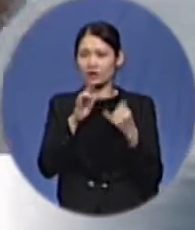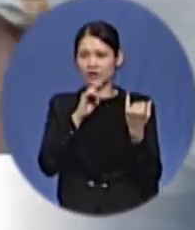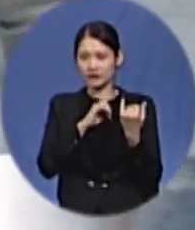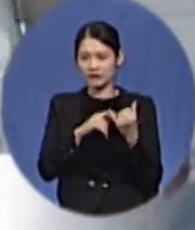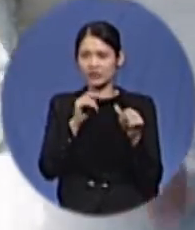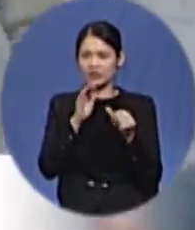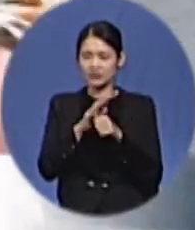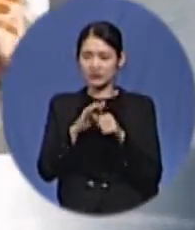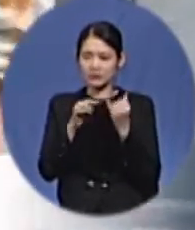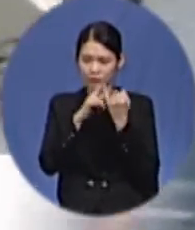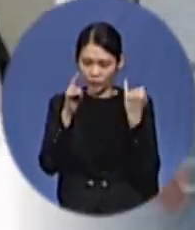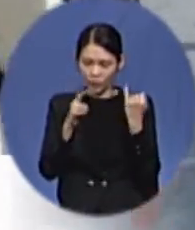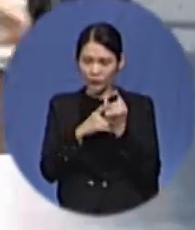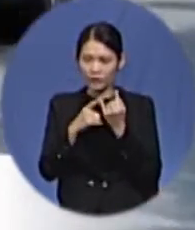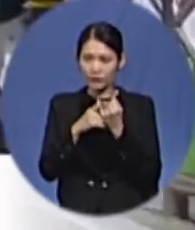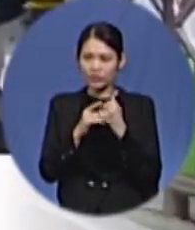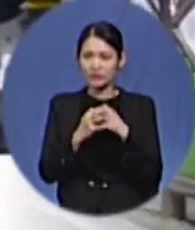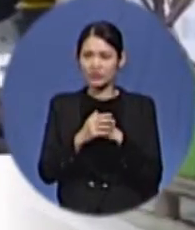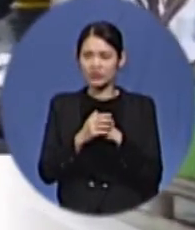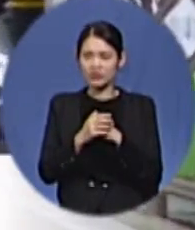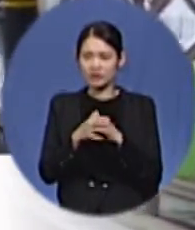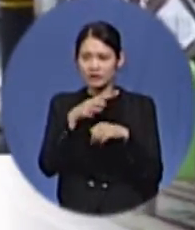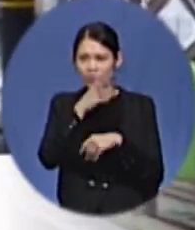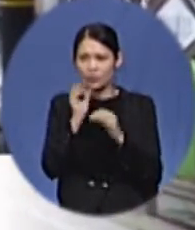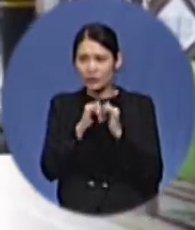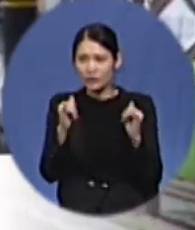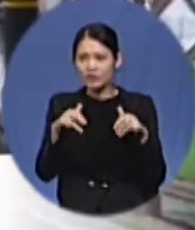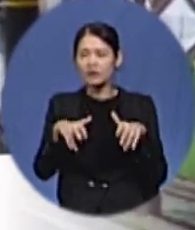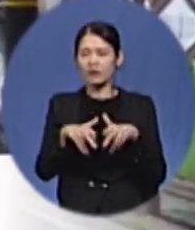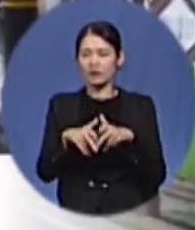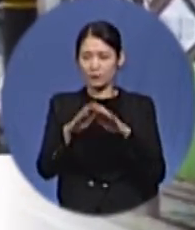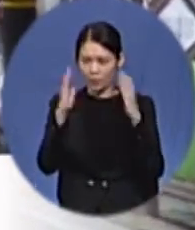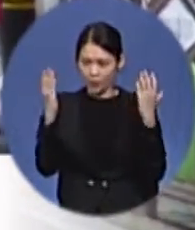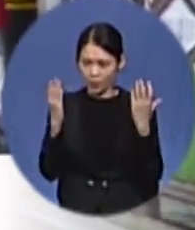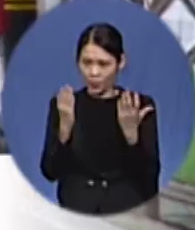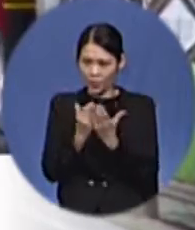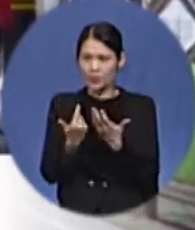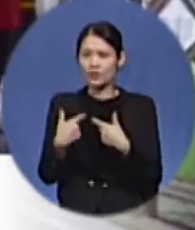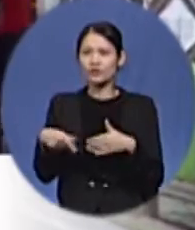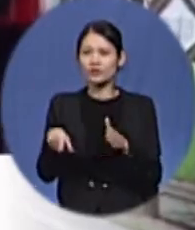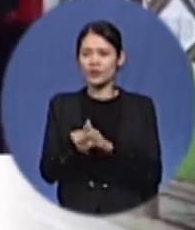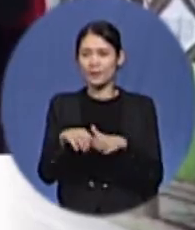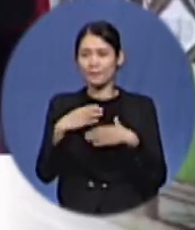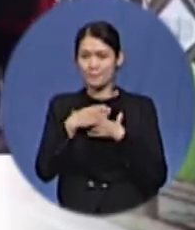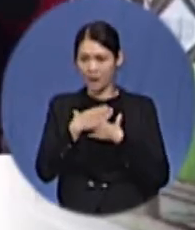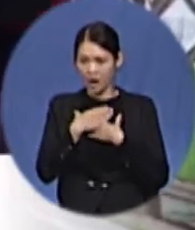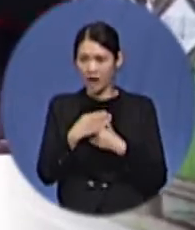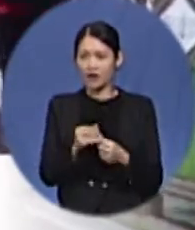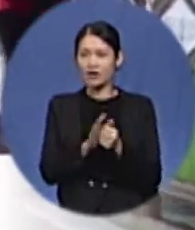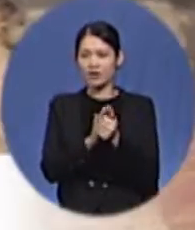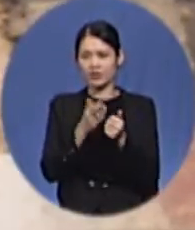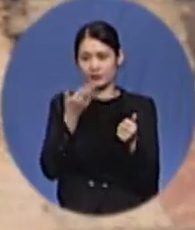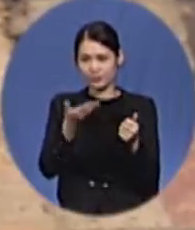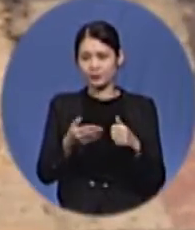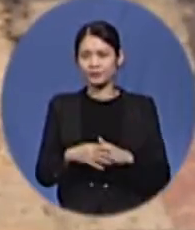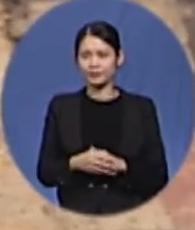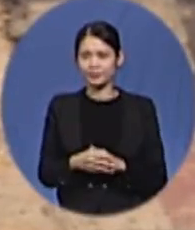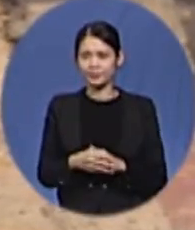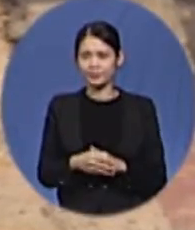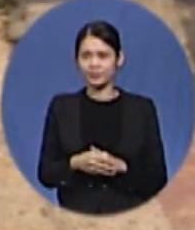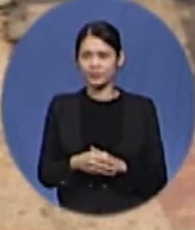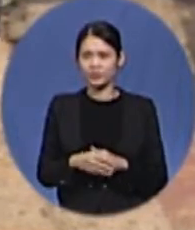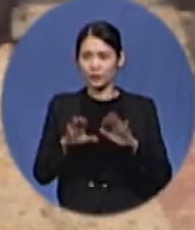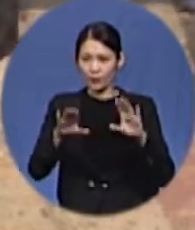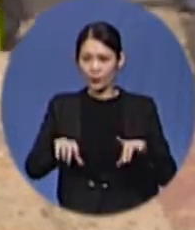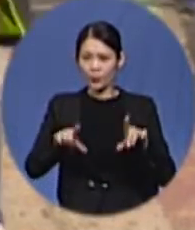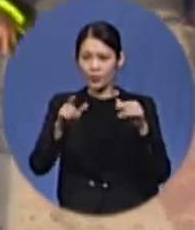노인, 임산부, 장애인 모두를 위해서 편의와 안전을 제공할 수 있는 그러한 시설입니다. 도는